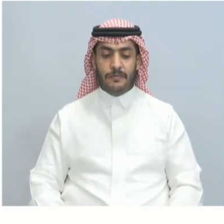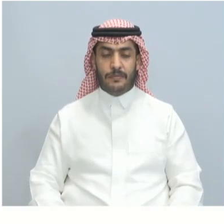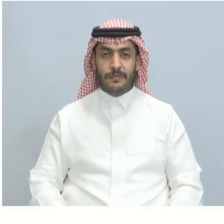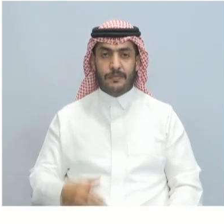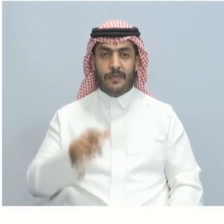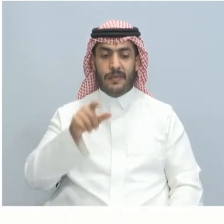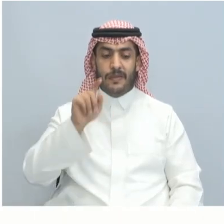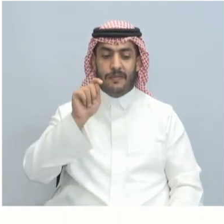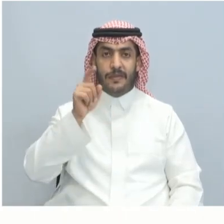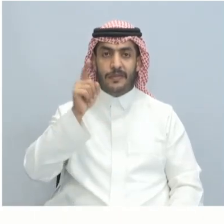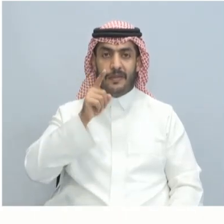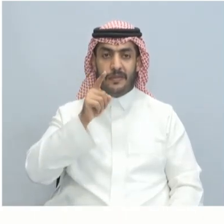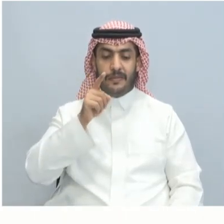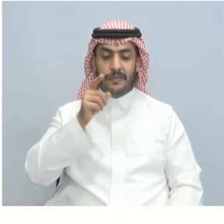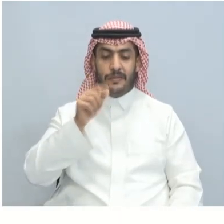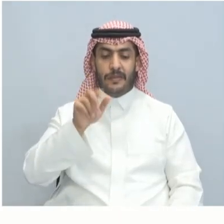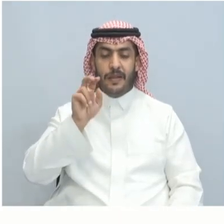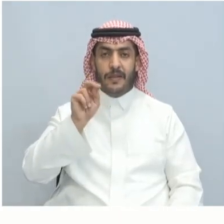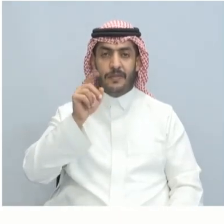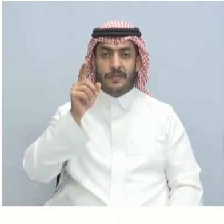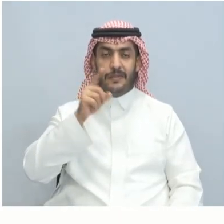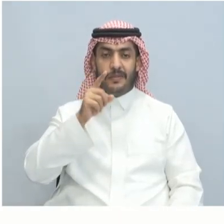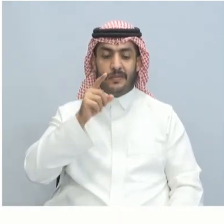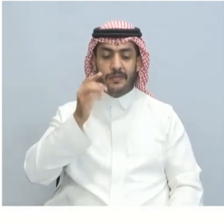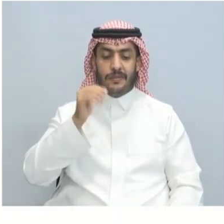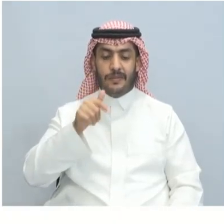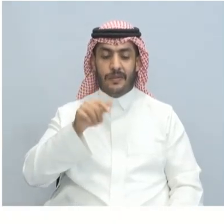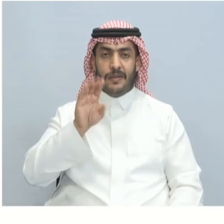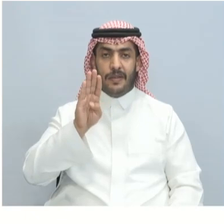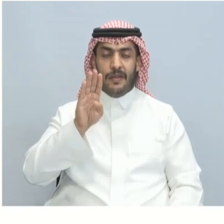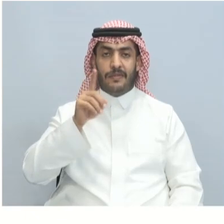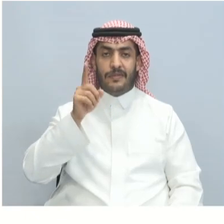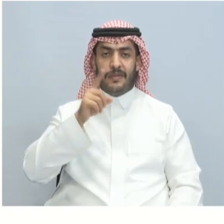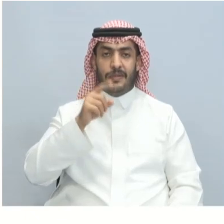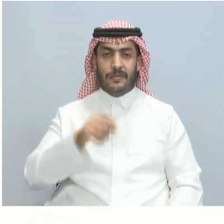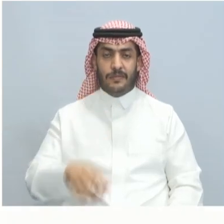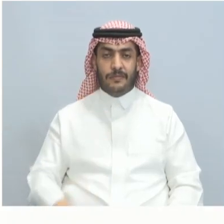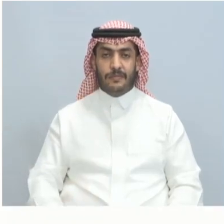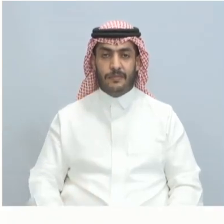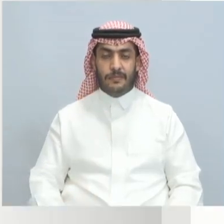هذه هي النقطه ف شرطه وهذه النقطه ق شرطه وهذه هي النقطه ك